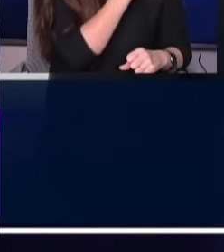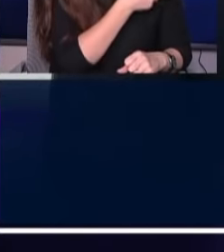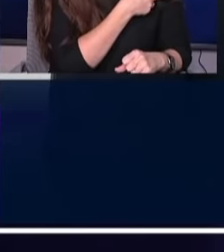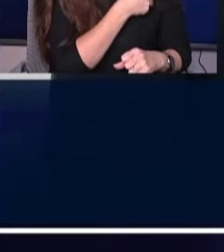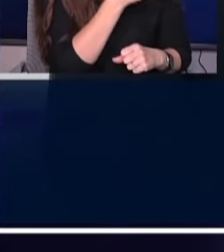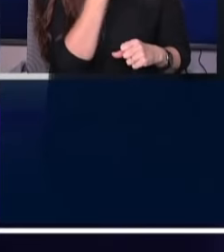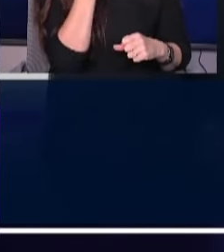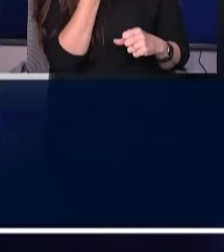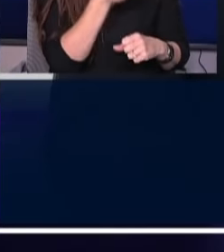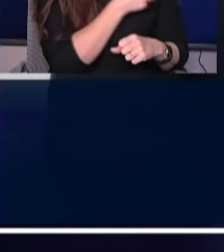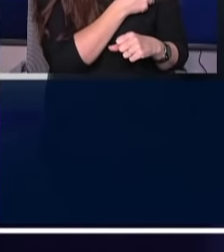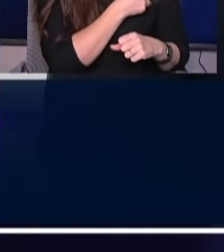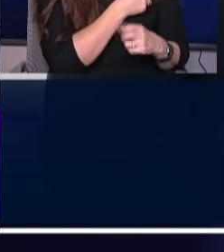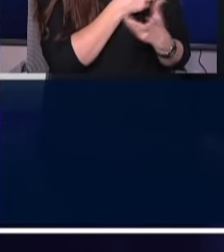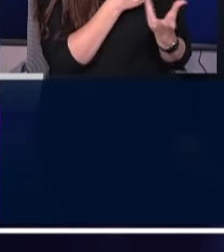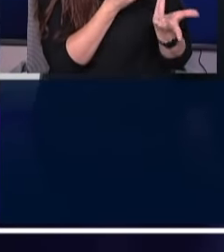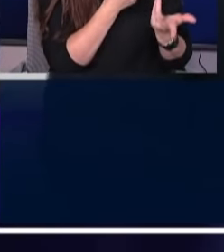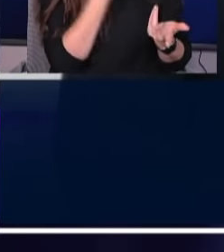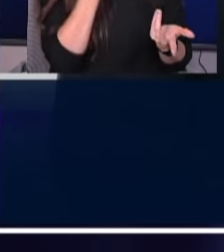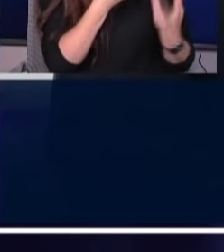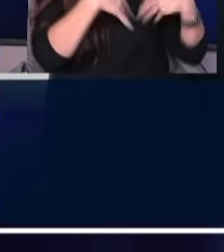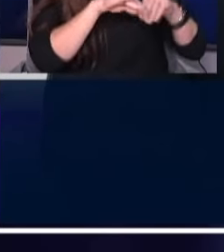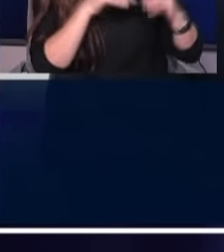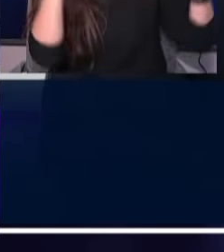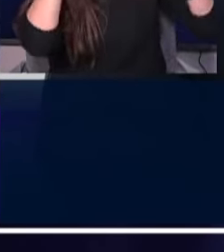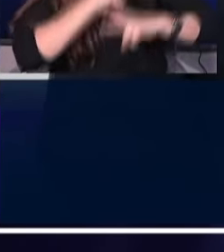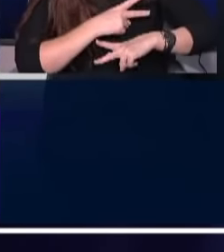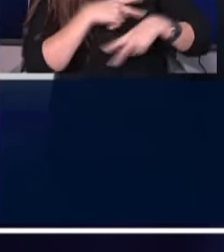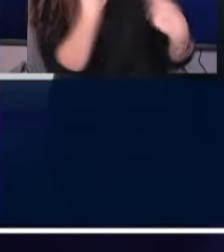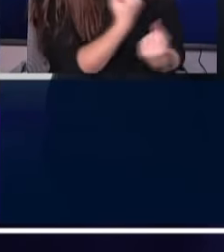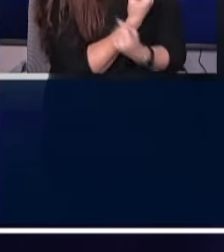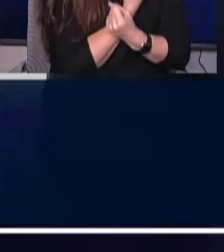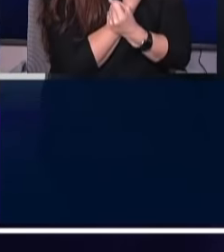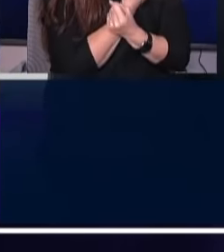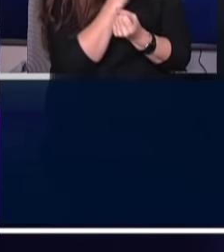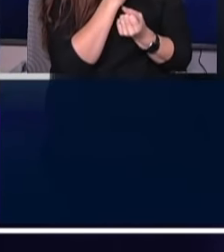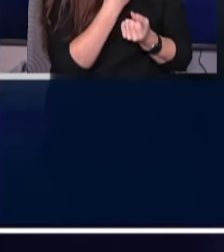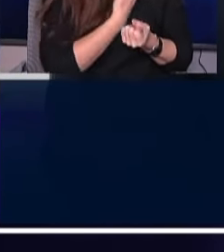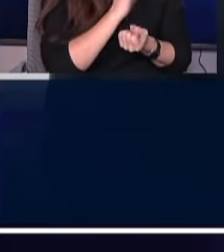רושם שהמשפחה מבינה שהחיבוק שהיא מקבלת חוצה מגזרים.